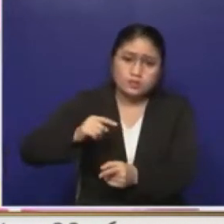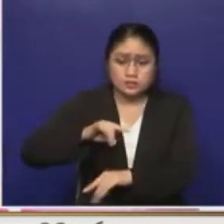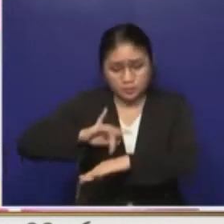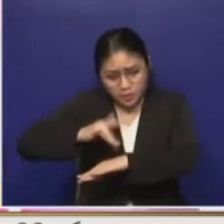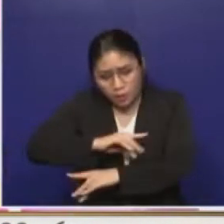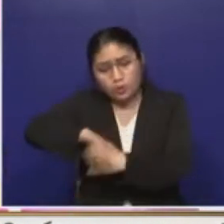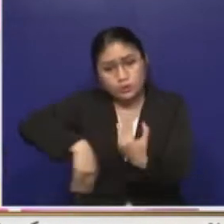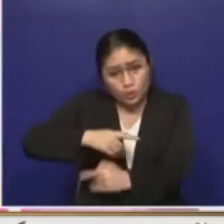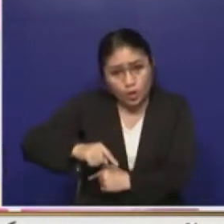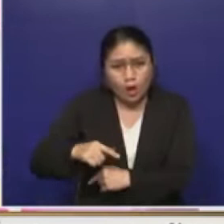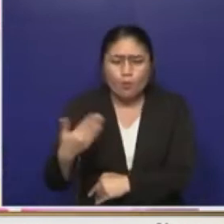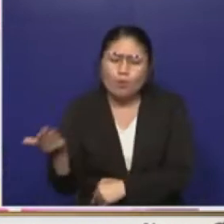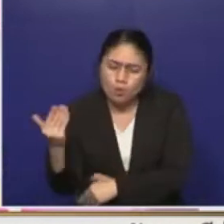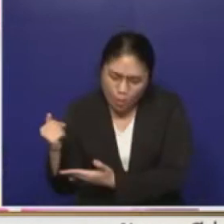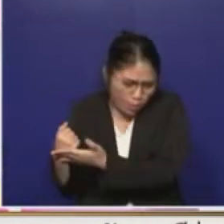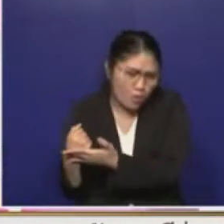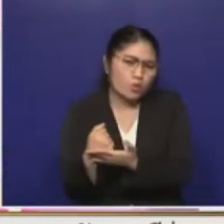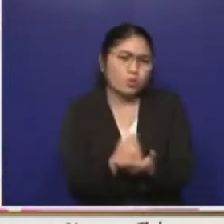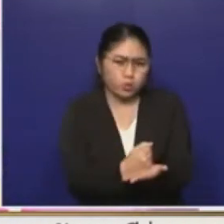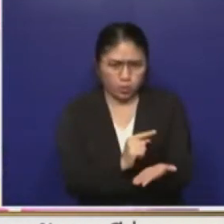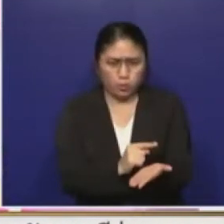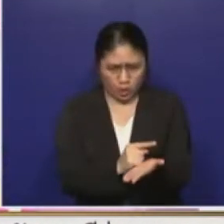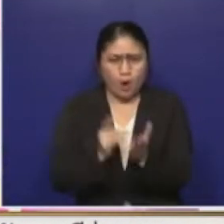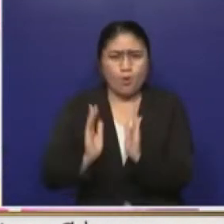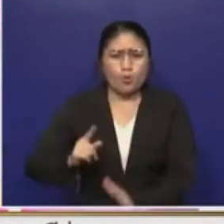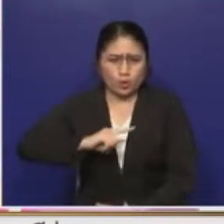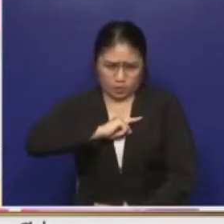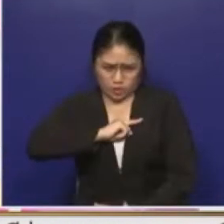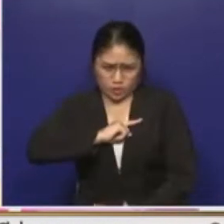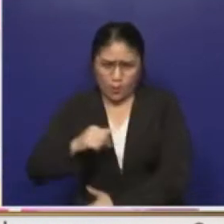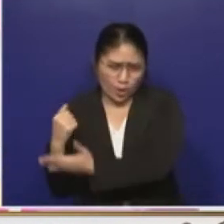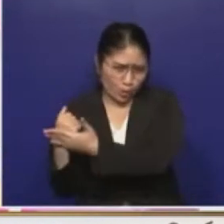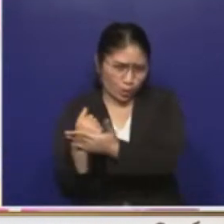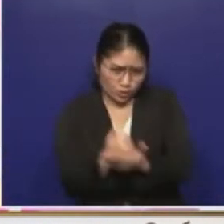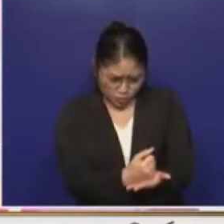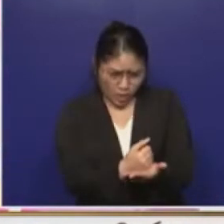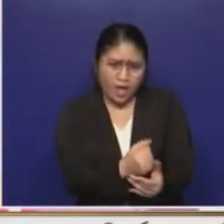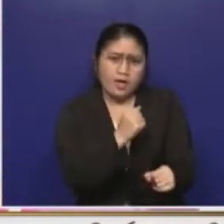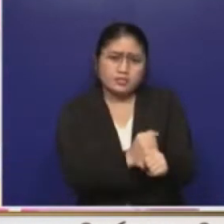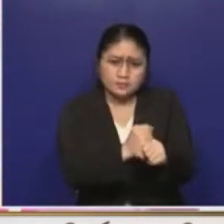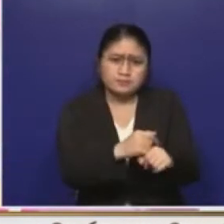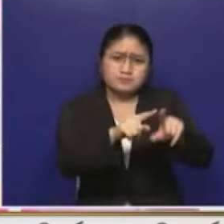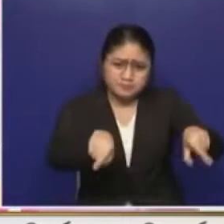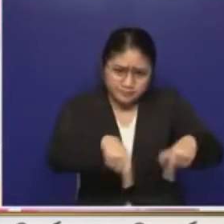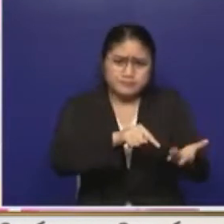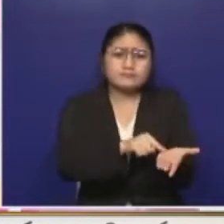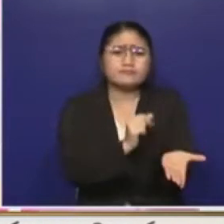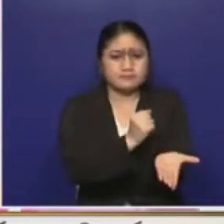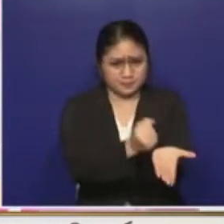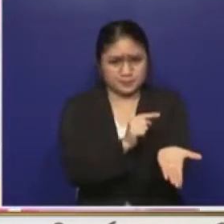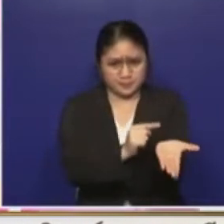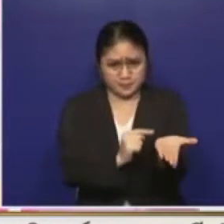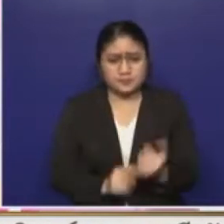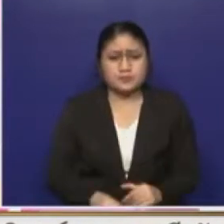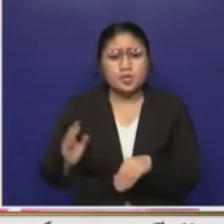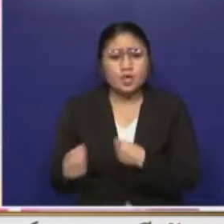เร่งรัดนะครับให้เจ้าหน้าที่ที่เกี่ยวข้องได้ช่วยรับรองแนวเขตนะครับให้เหมือนกลไกที่